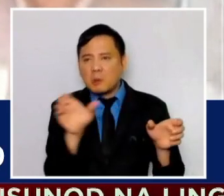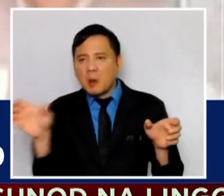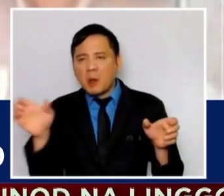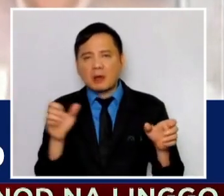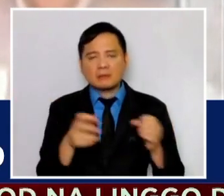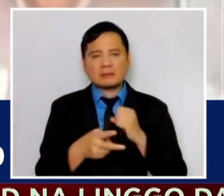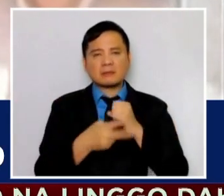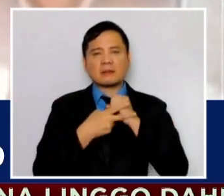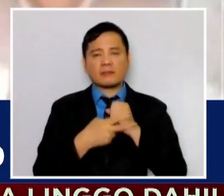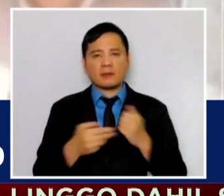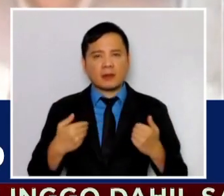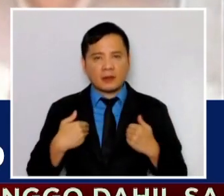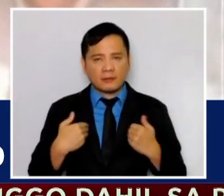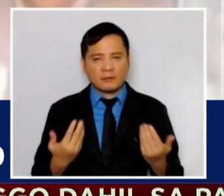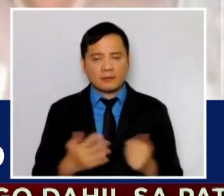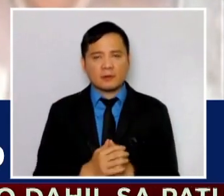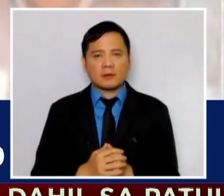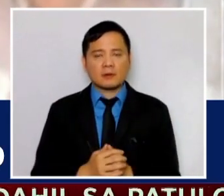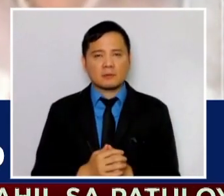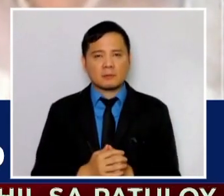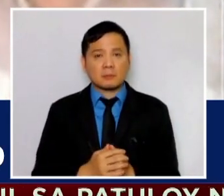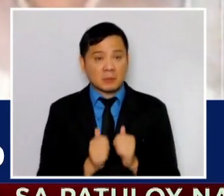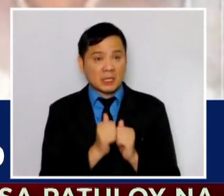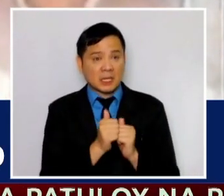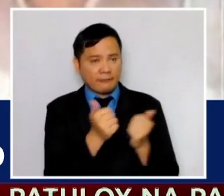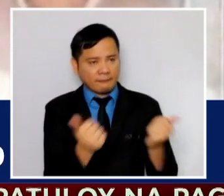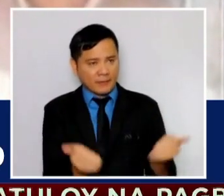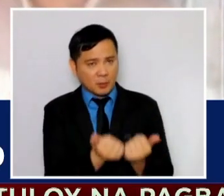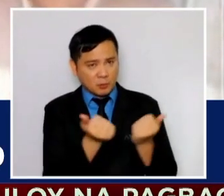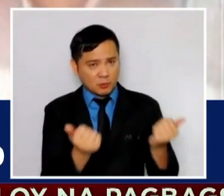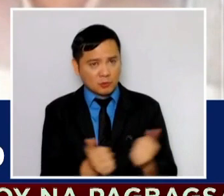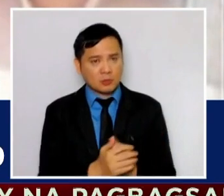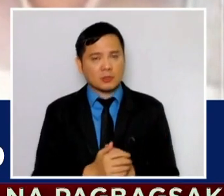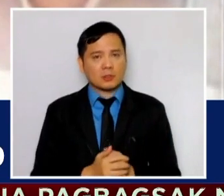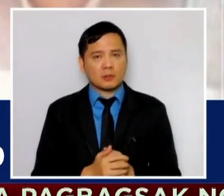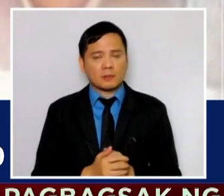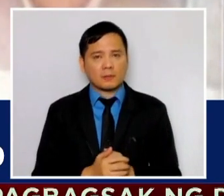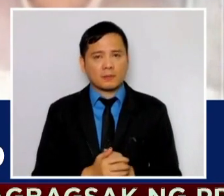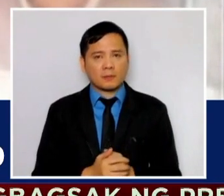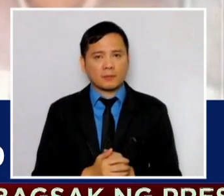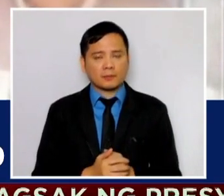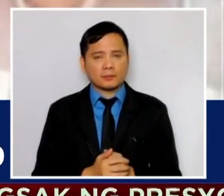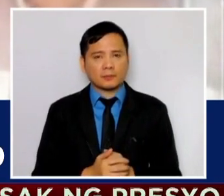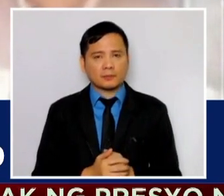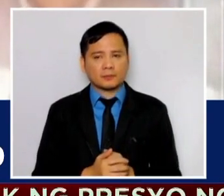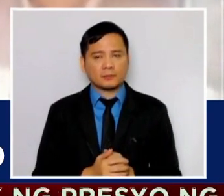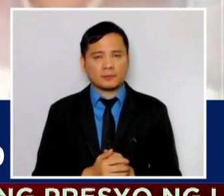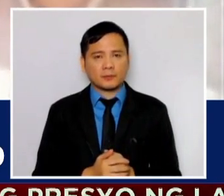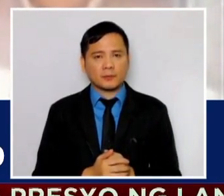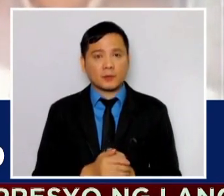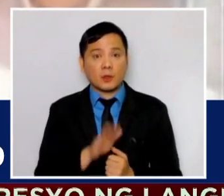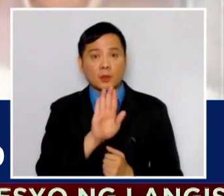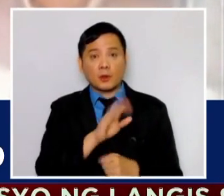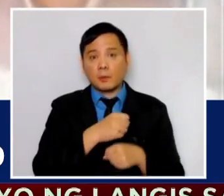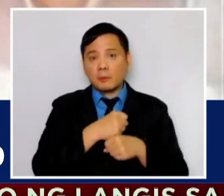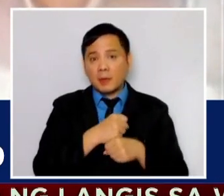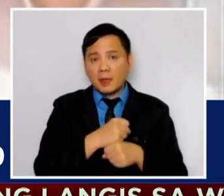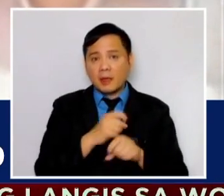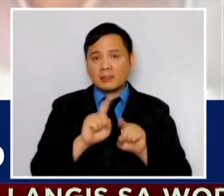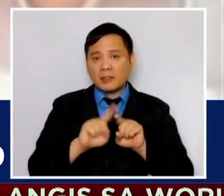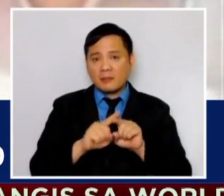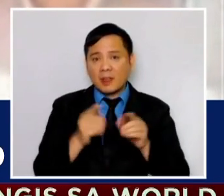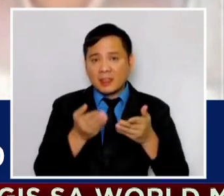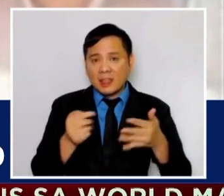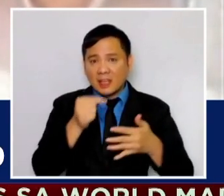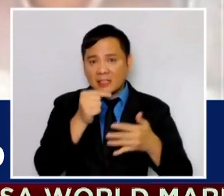namin na pag-produce po nila ng mga produkto at this time using